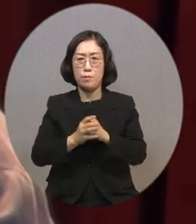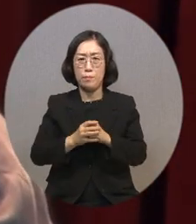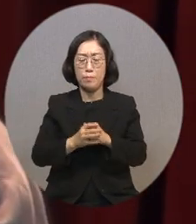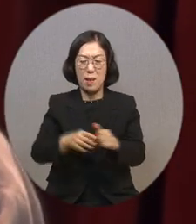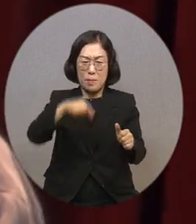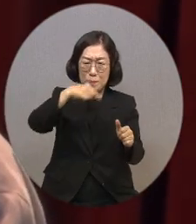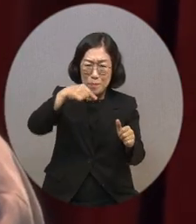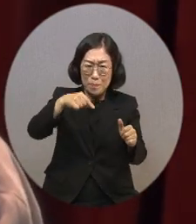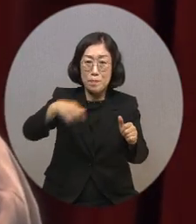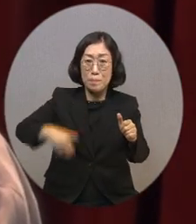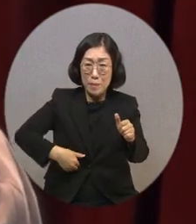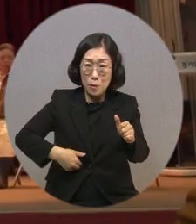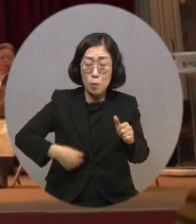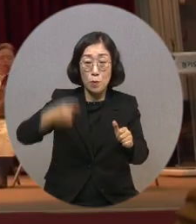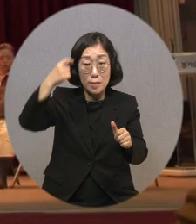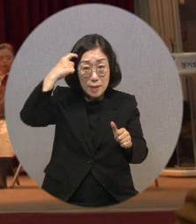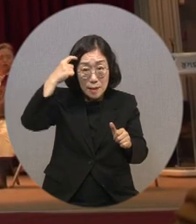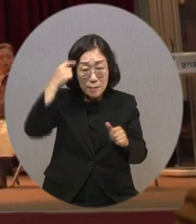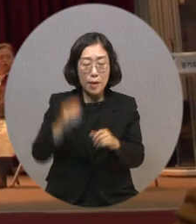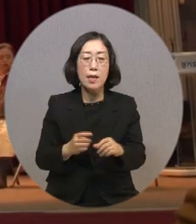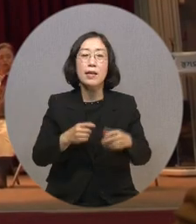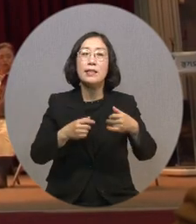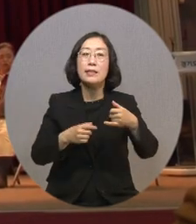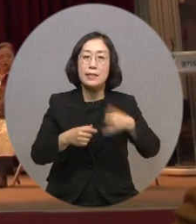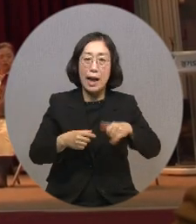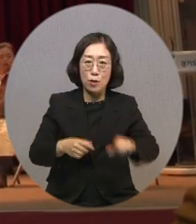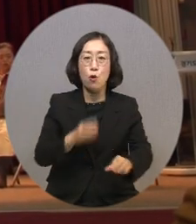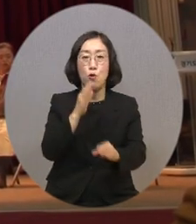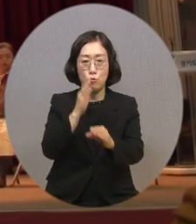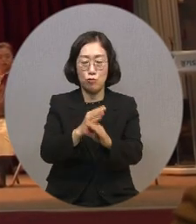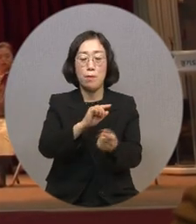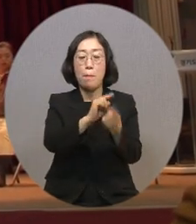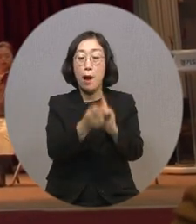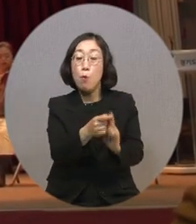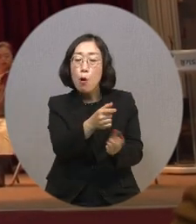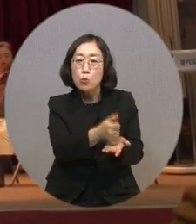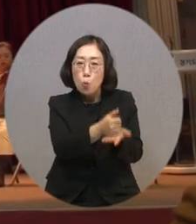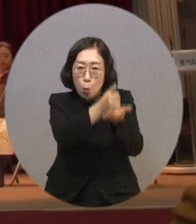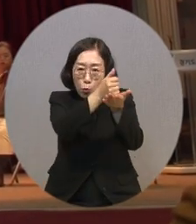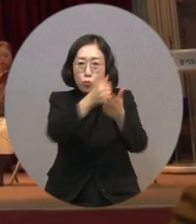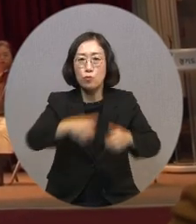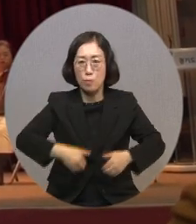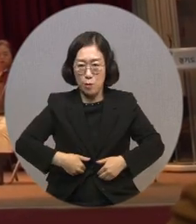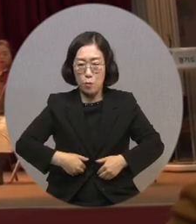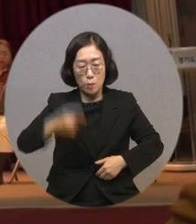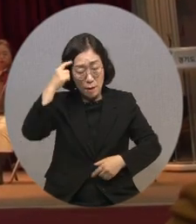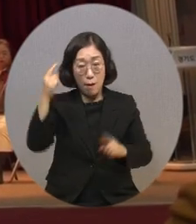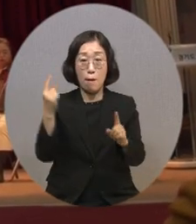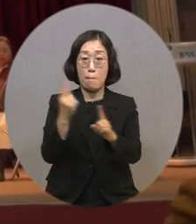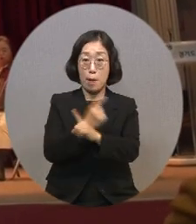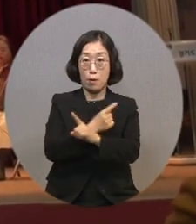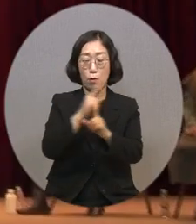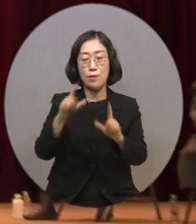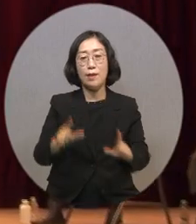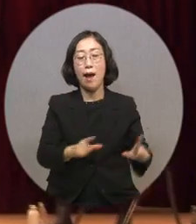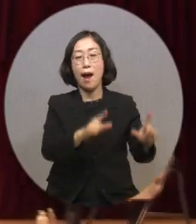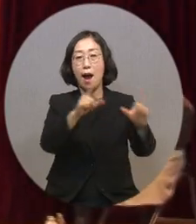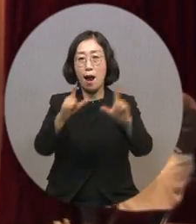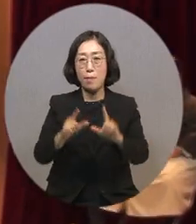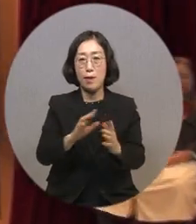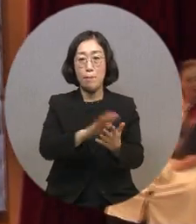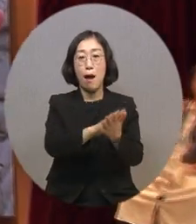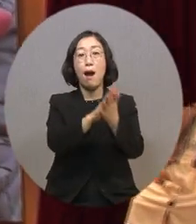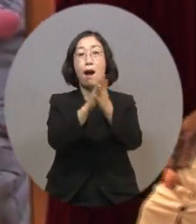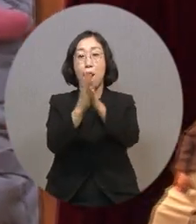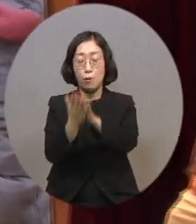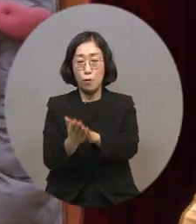여겼던 어머니의 생각이 자녀 중심으로의 시선 변화, 생각 변화로 자녀의 삶이 변하고 자녀가